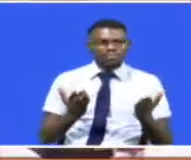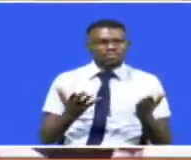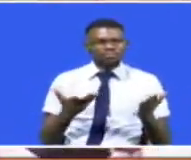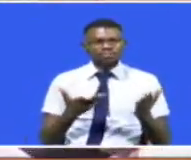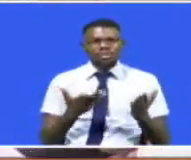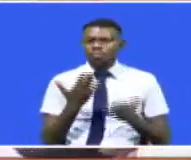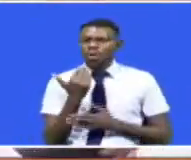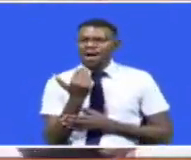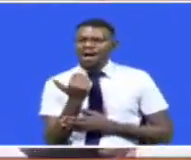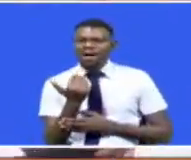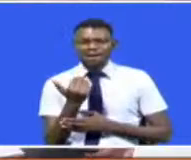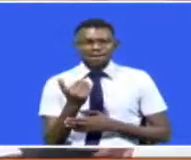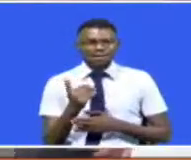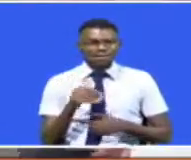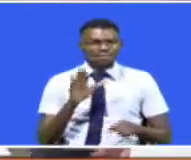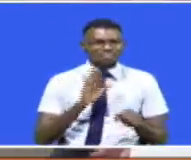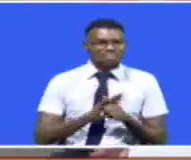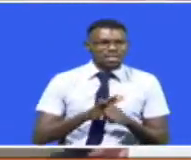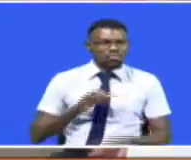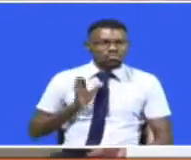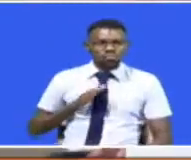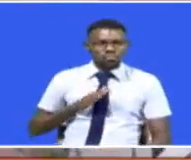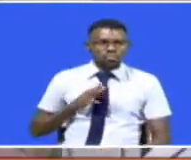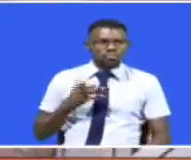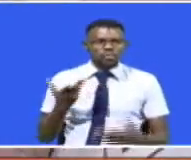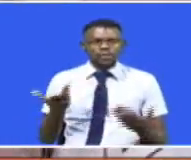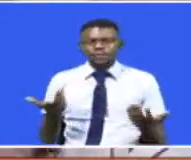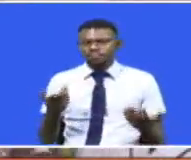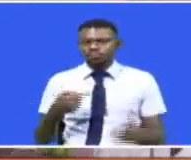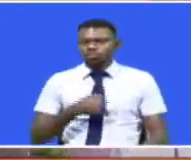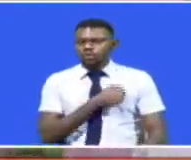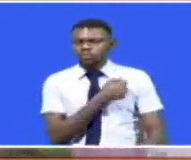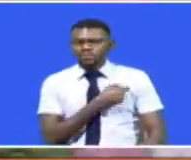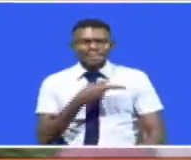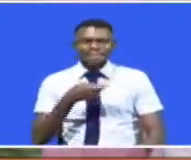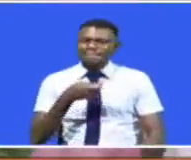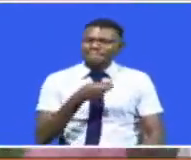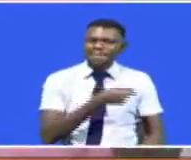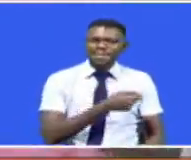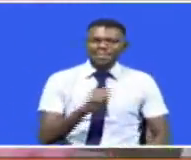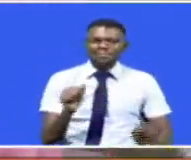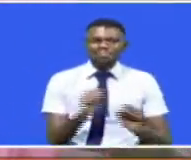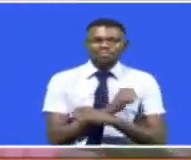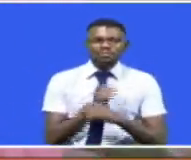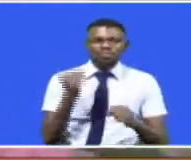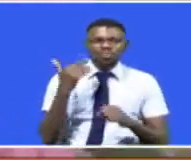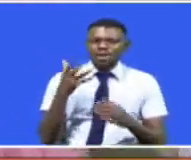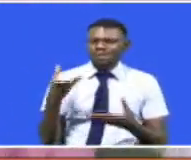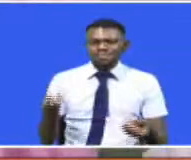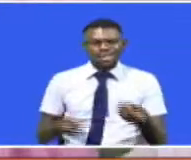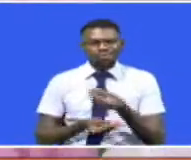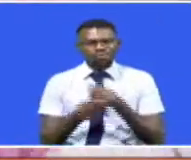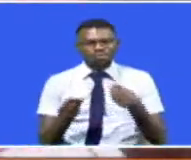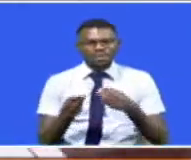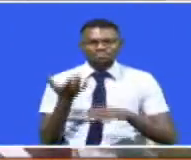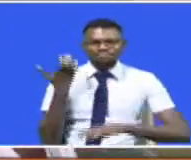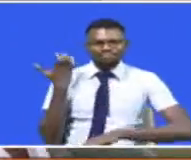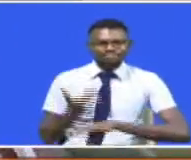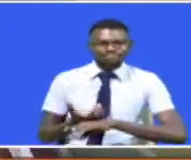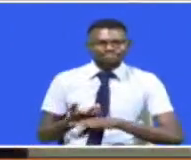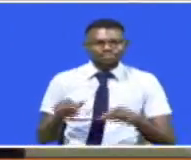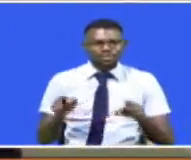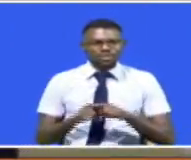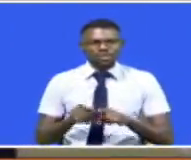ya akina mama mtaani humo kushindwa kumudu gharama ya hospitali kutokana na hali ngumu ya kiuchumi. Aidha